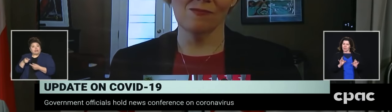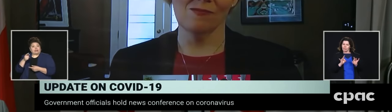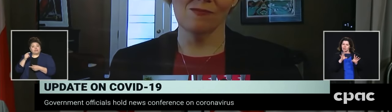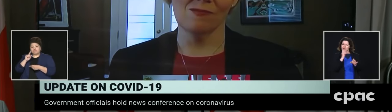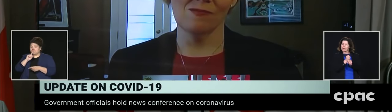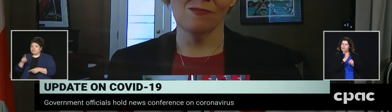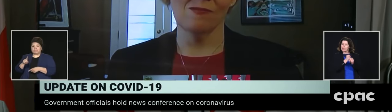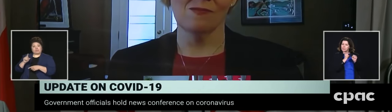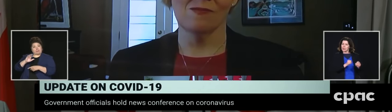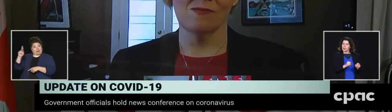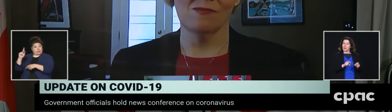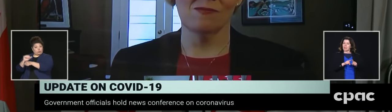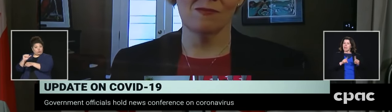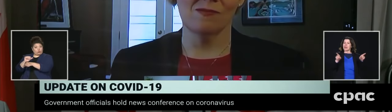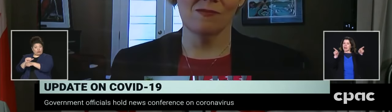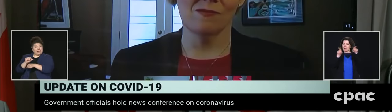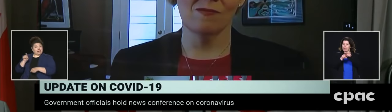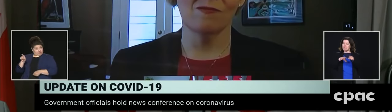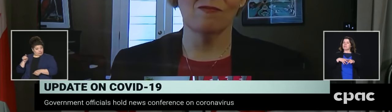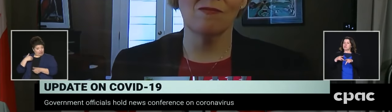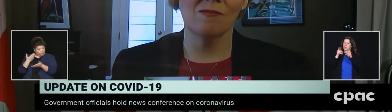à la prestation canadienne d'urgence?